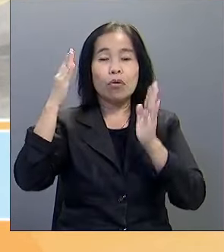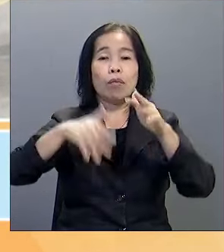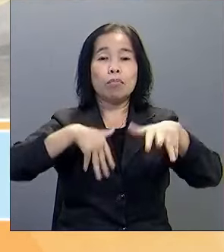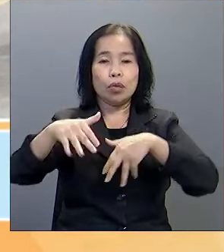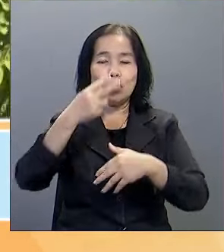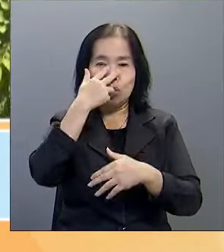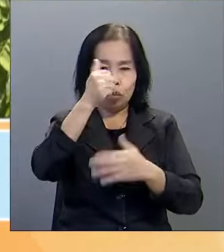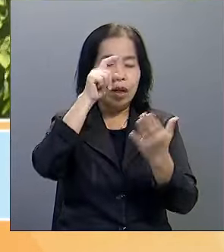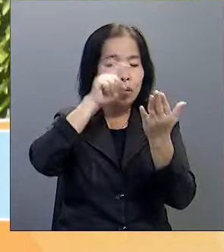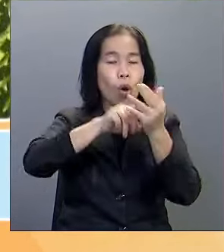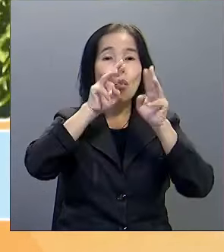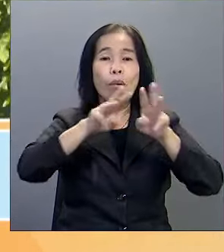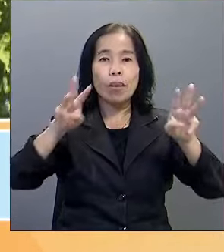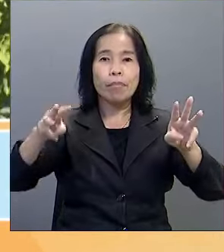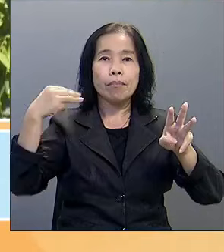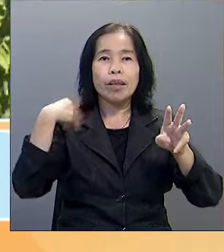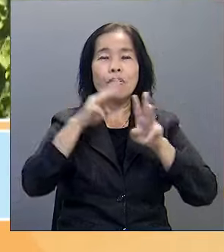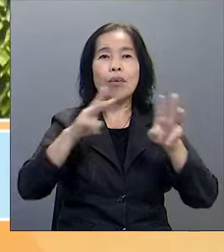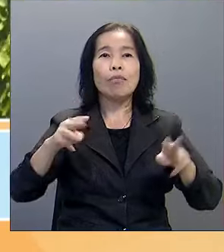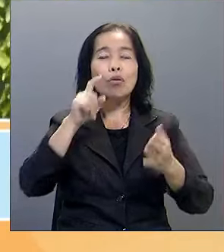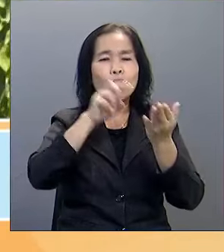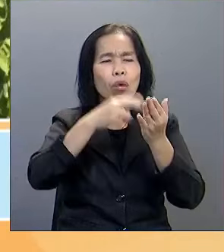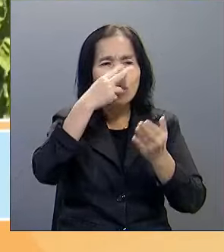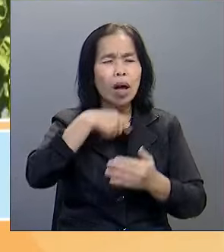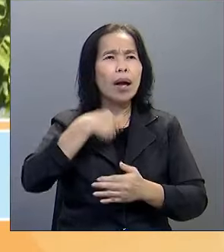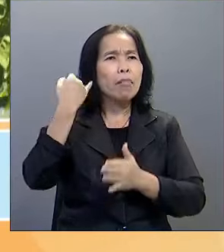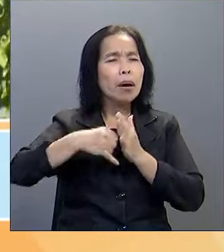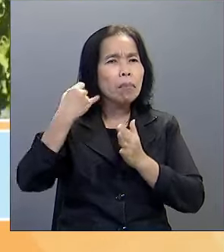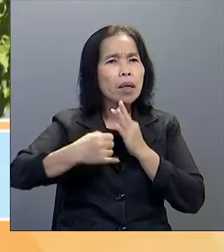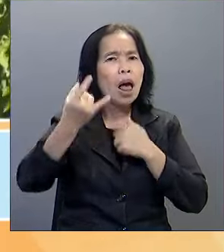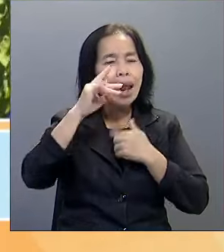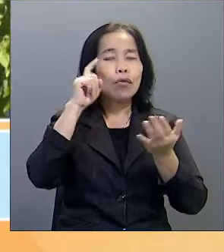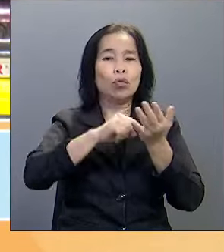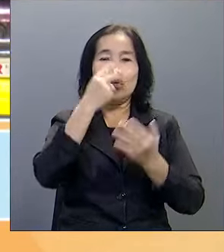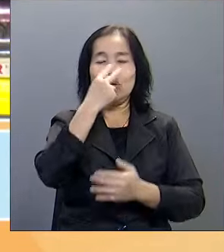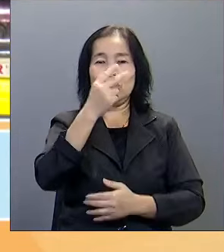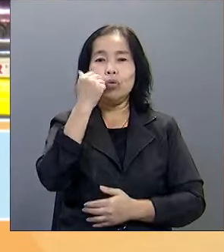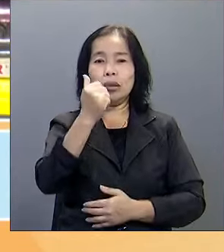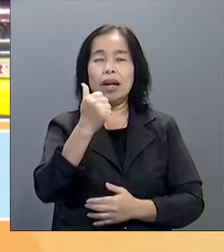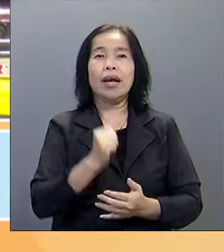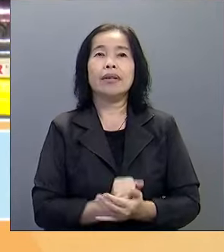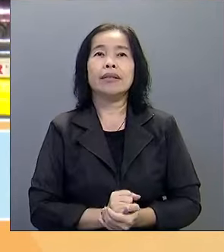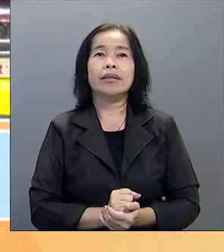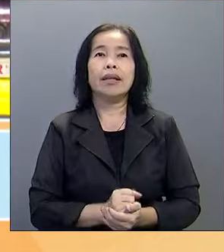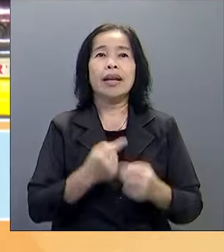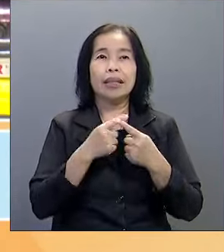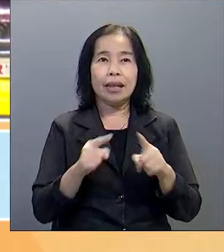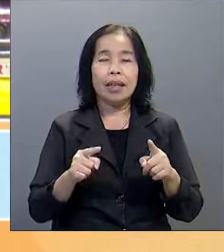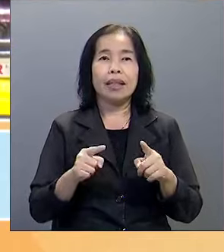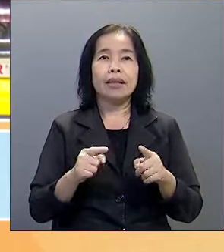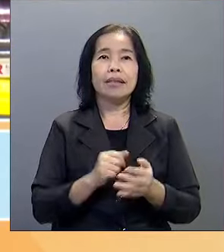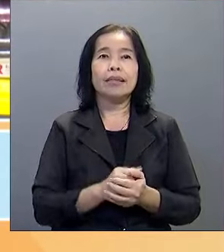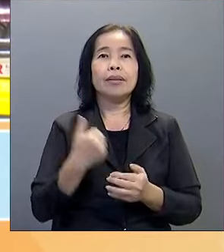้ผ่านเว็ไต์ ptm.polit.jo.th slash e-ticket แต่วพิมพแ่ ptm.